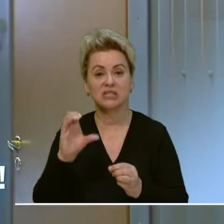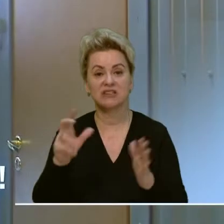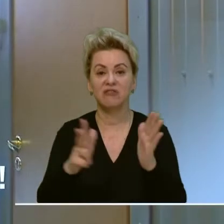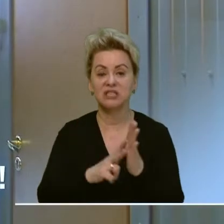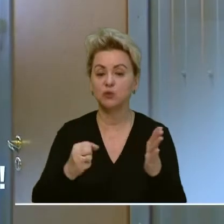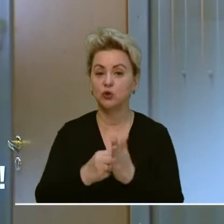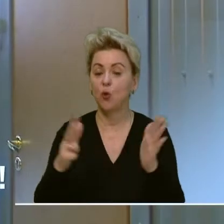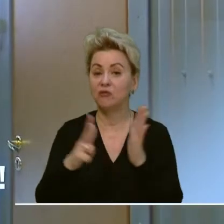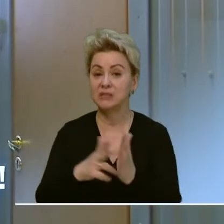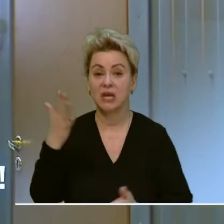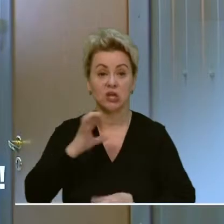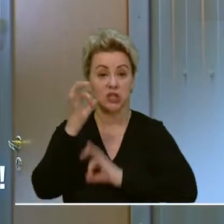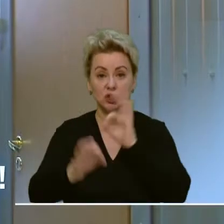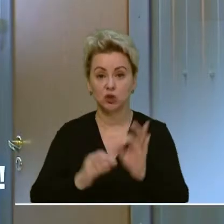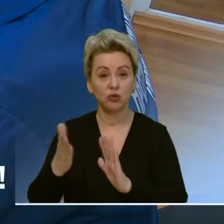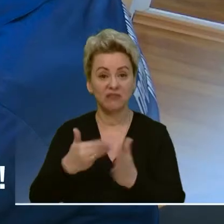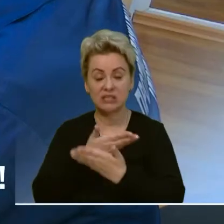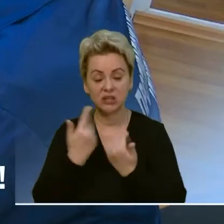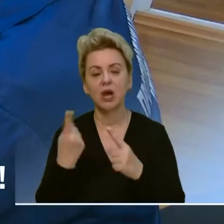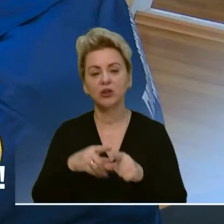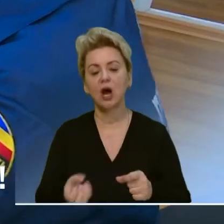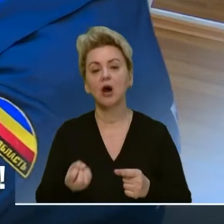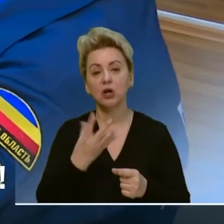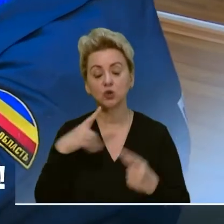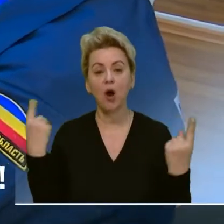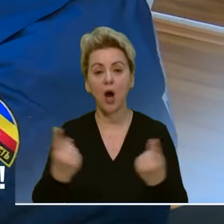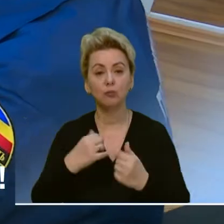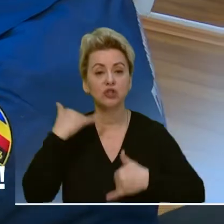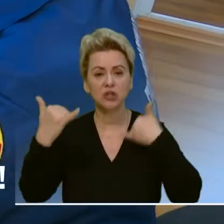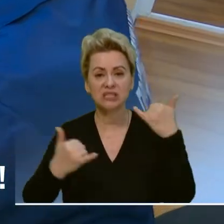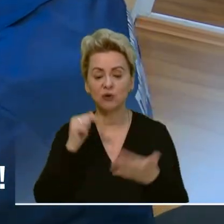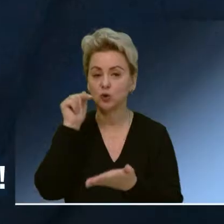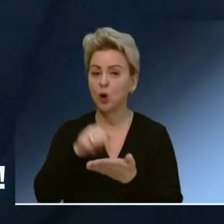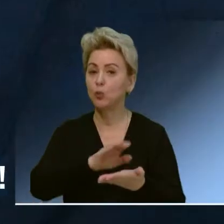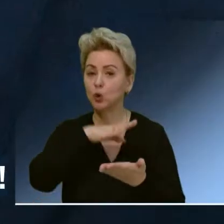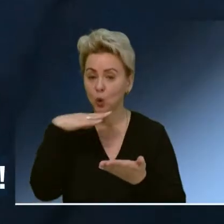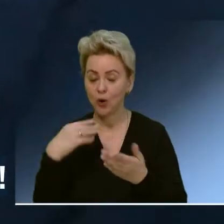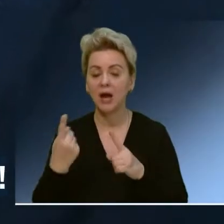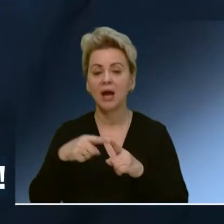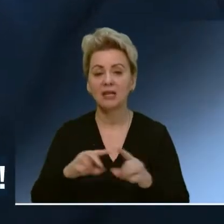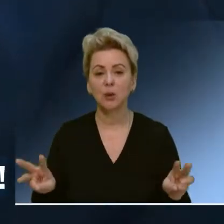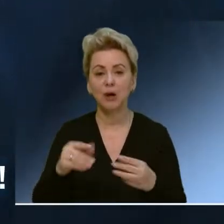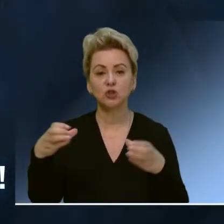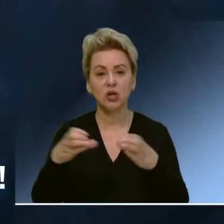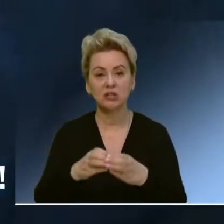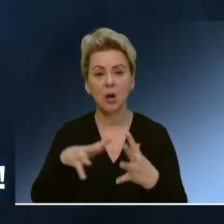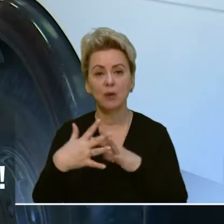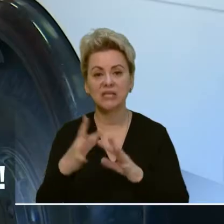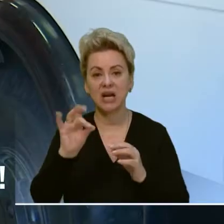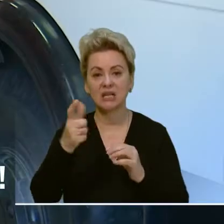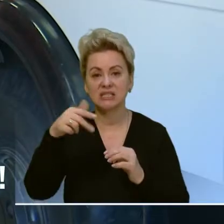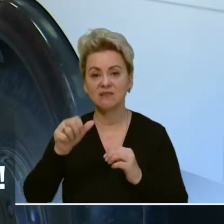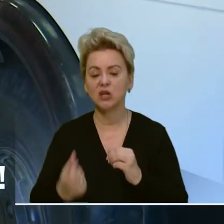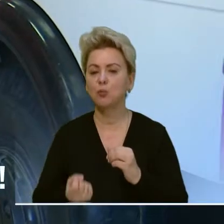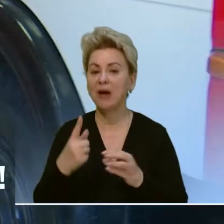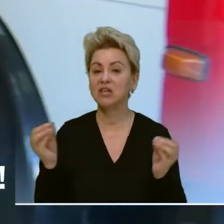И если за сутки ни одного вызова, это уже хорошо. Обычно звонков поступает много. Эта пожарная часть в поселке Рассвет